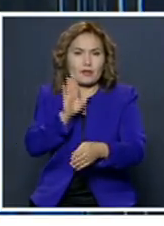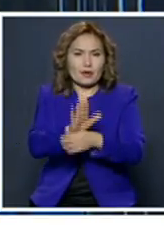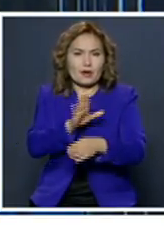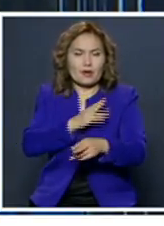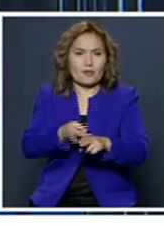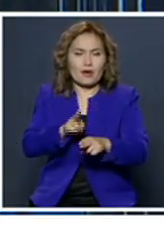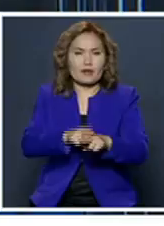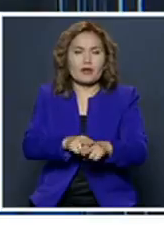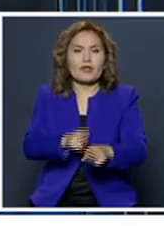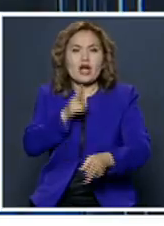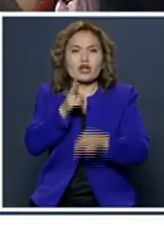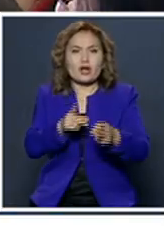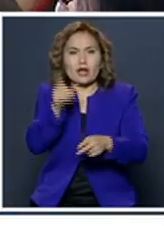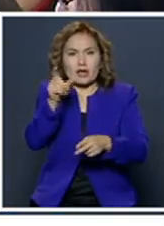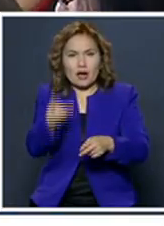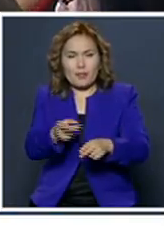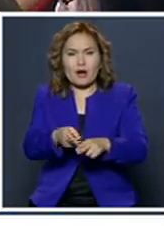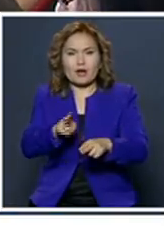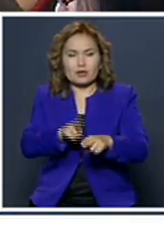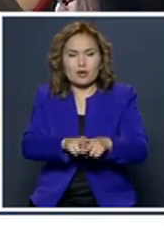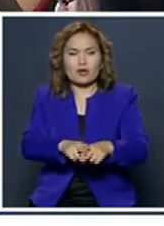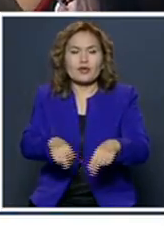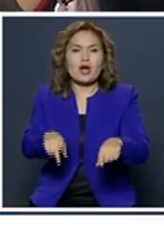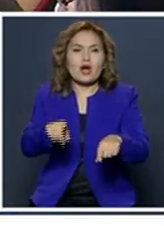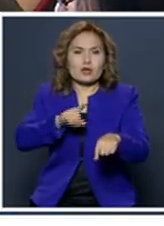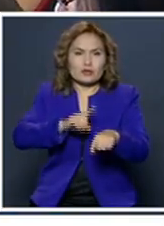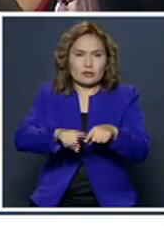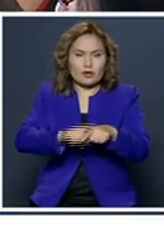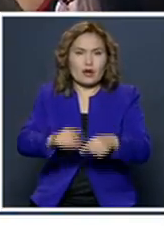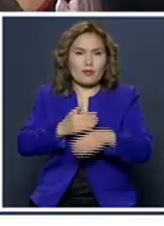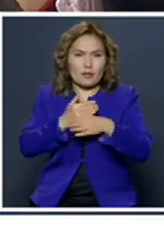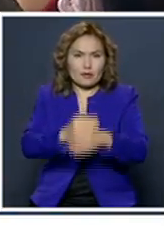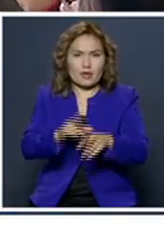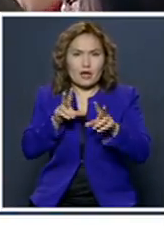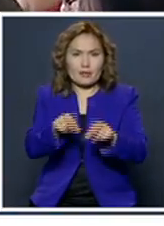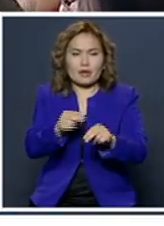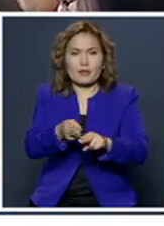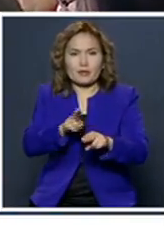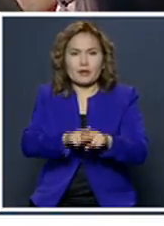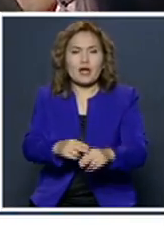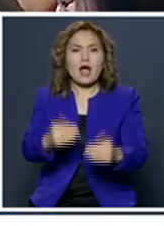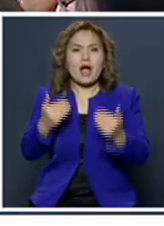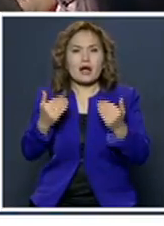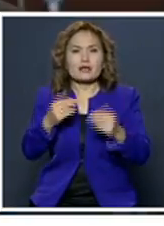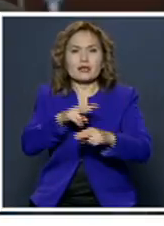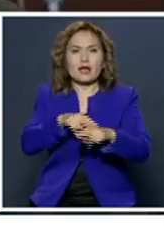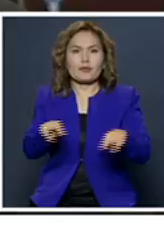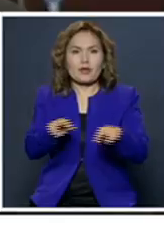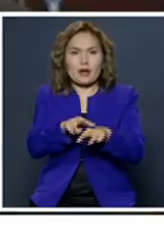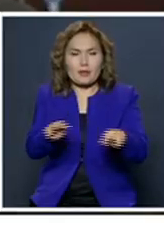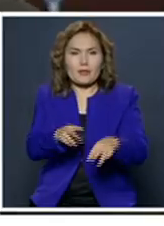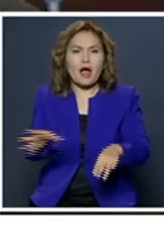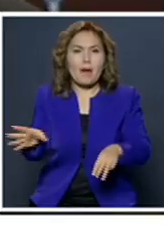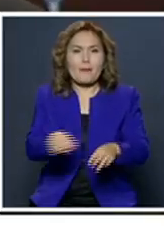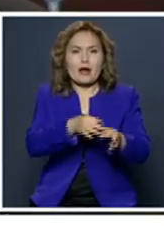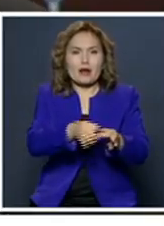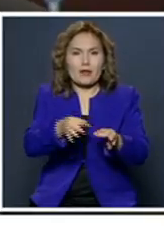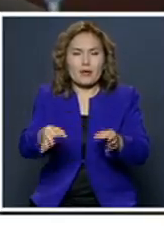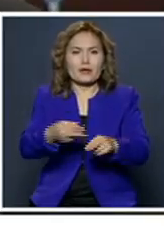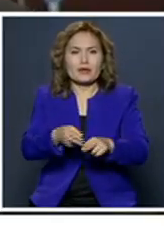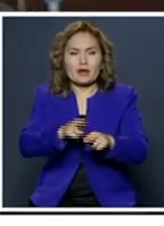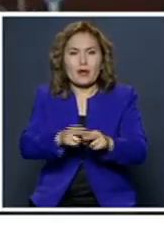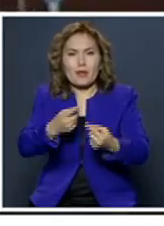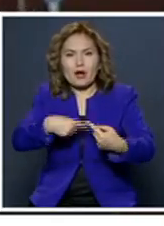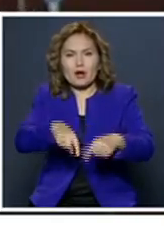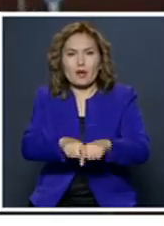шағымданған азаматтың мәселесін тергеу комитетіне назарға алуды бұйырды. Айта кетейік, қазіргі таңда ішкі істер министрлігі барлық аймақта фронт